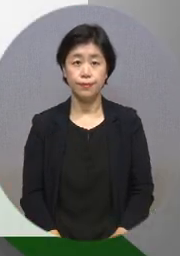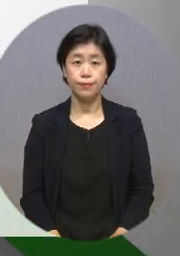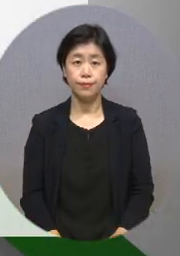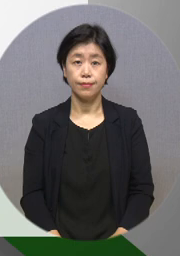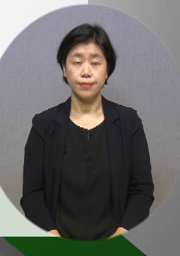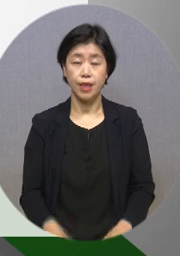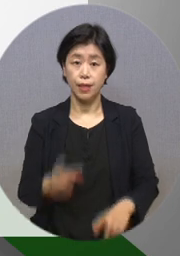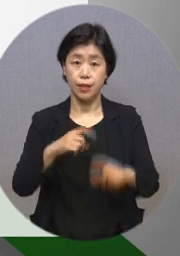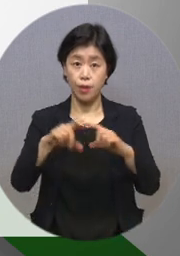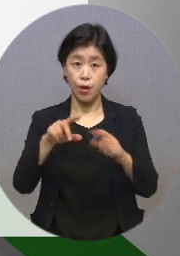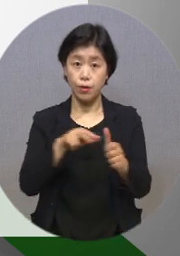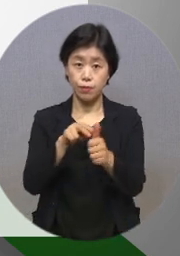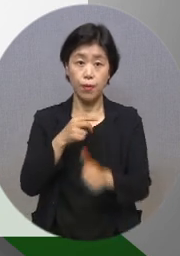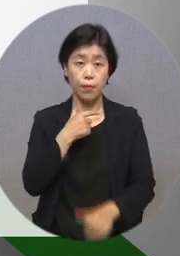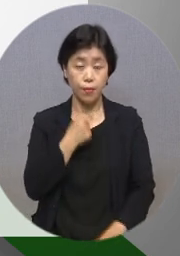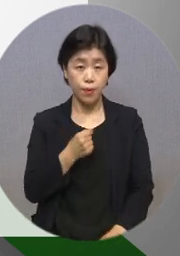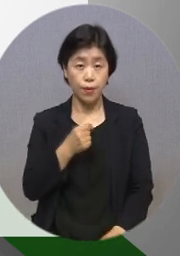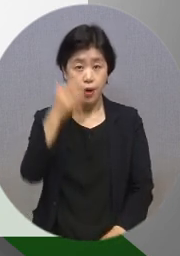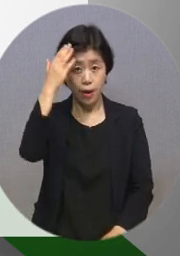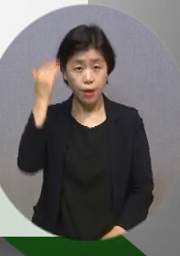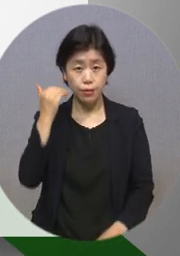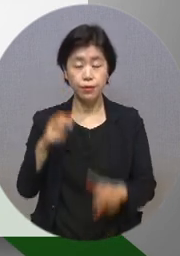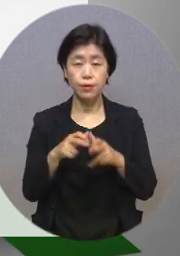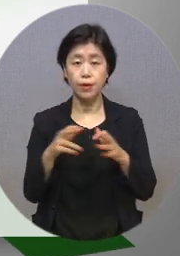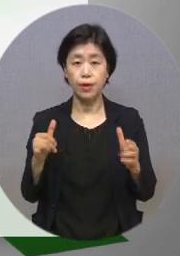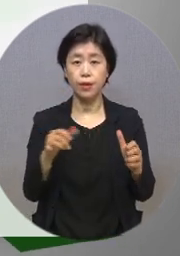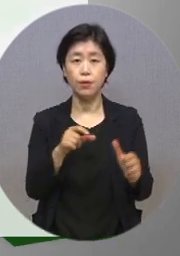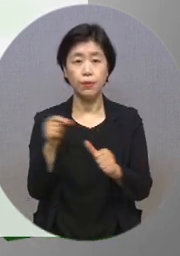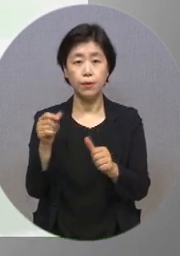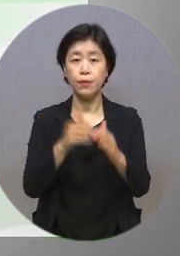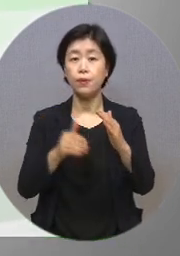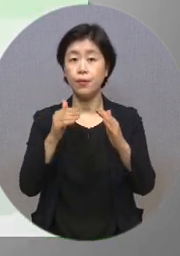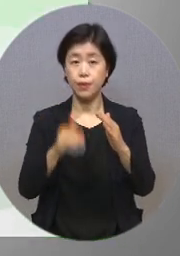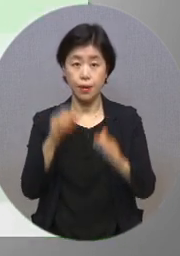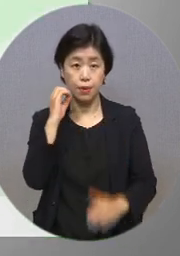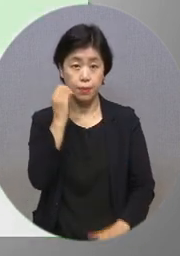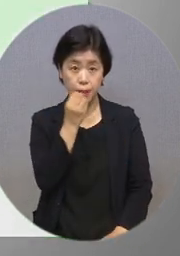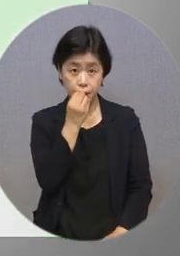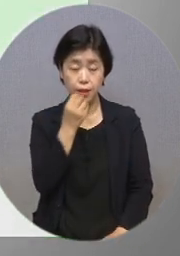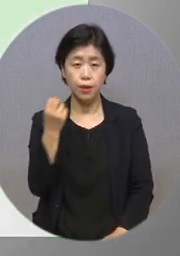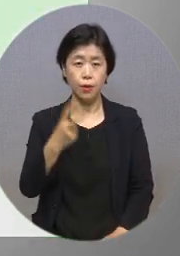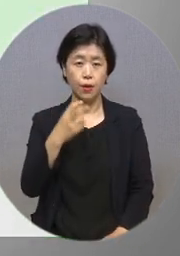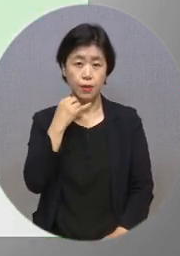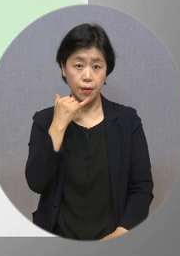더 자세한 입사 지원과 문의사항은 한국장애인고용공단 누리집이나